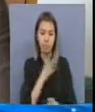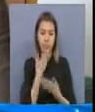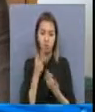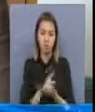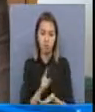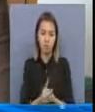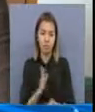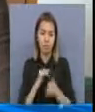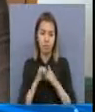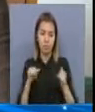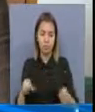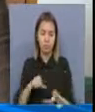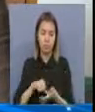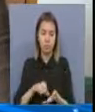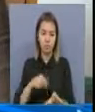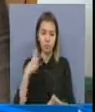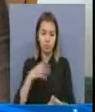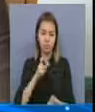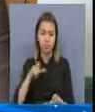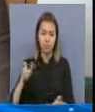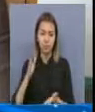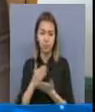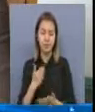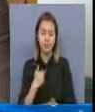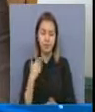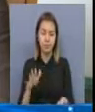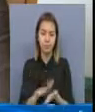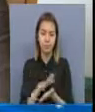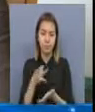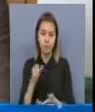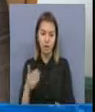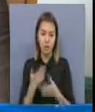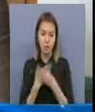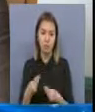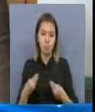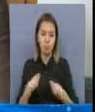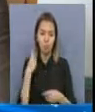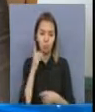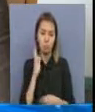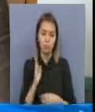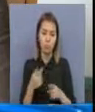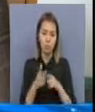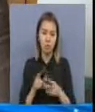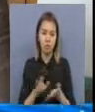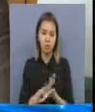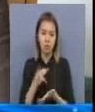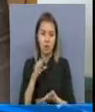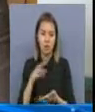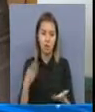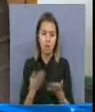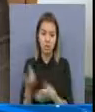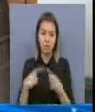да кәсіппен айналысуға бел буған 24 адам бар. Біз оларға грант бөлу арқылы көмек көрсетуді ойлап отырмыз. Бұл грант қаржысы